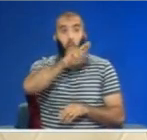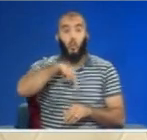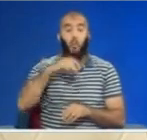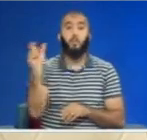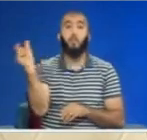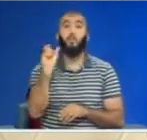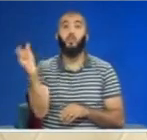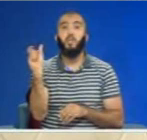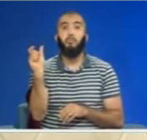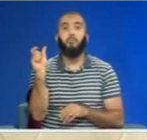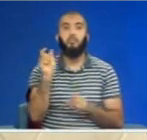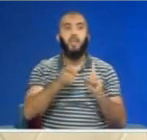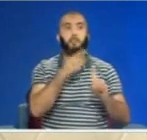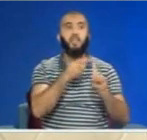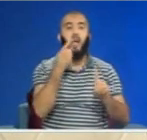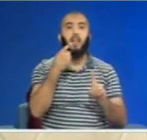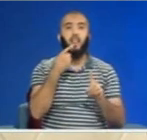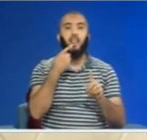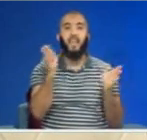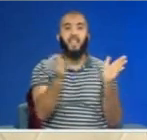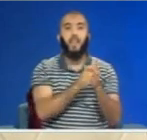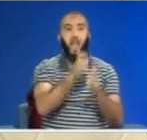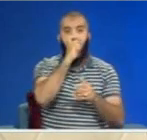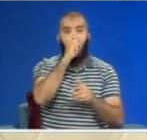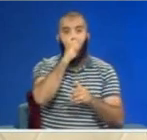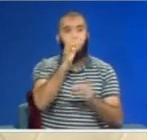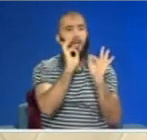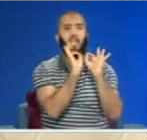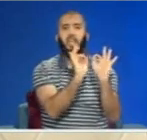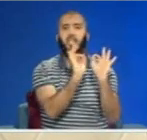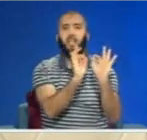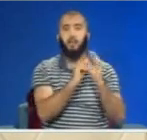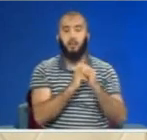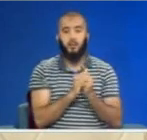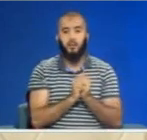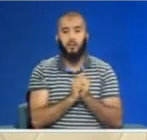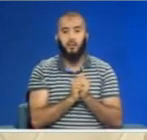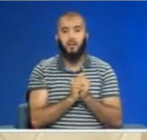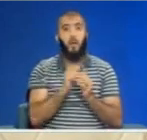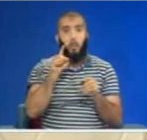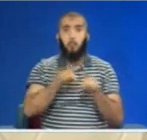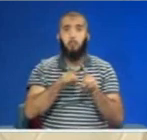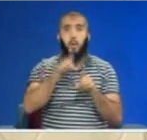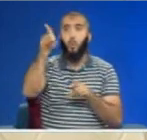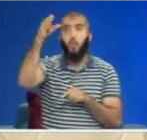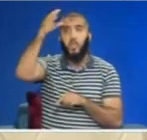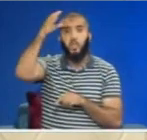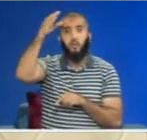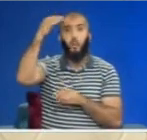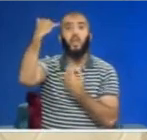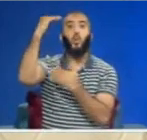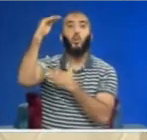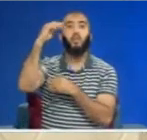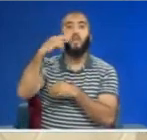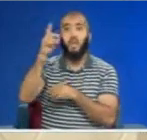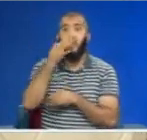باعتراف العلماء الغرب، وقالوا بأن الآن أدق حساب في الشهور والأيام هو